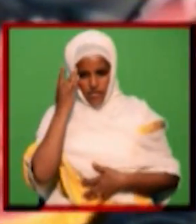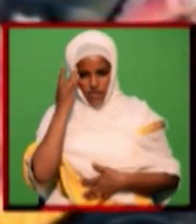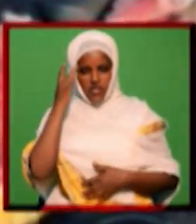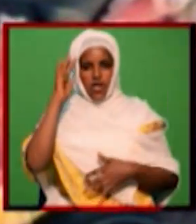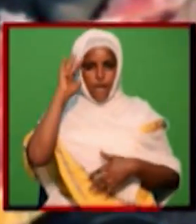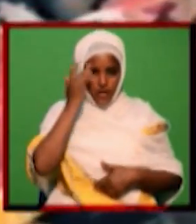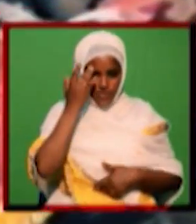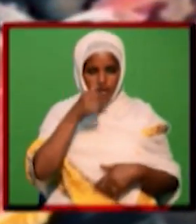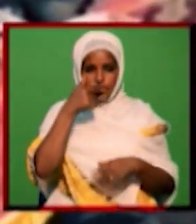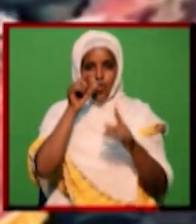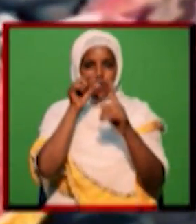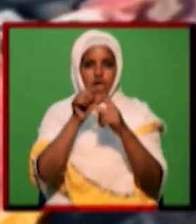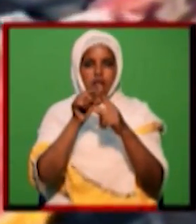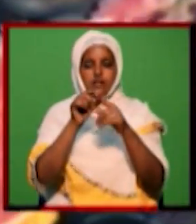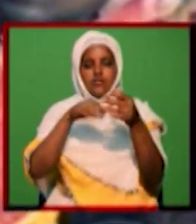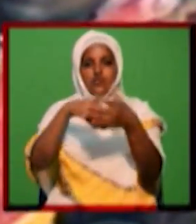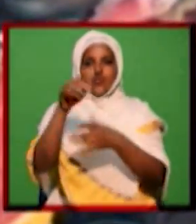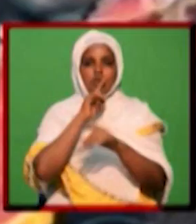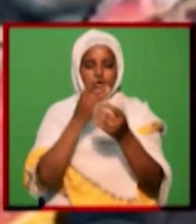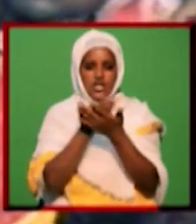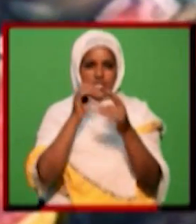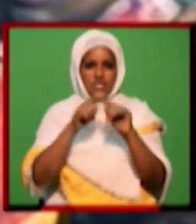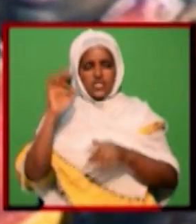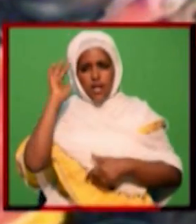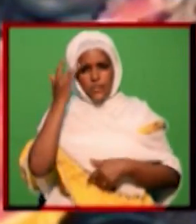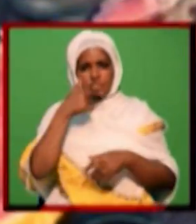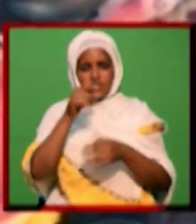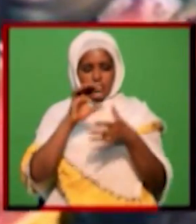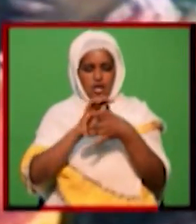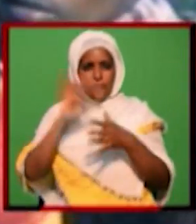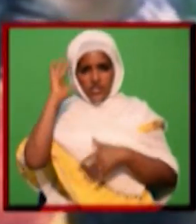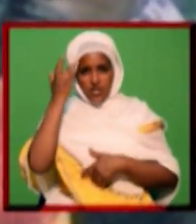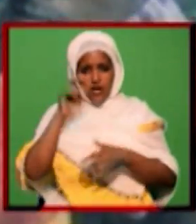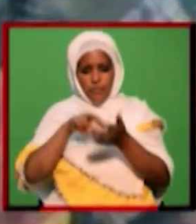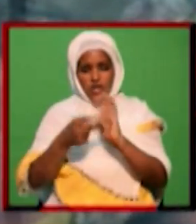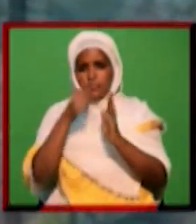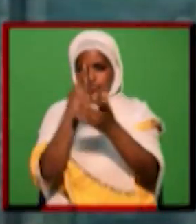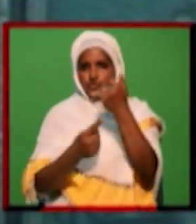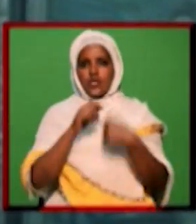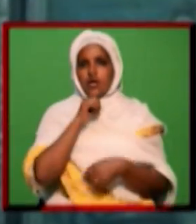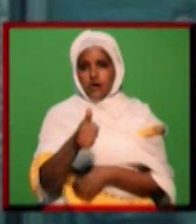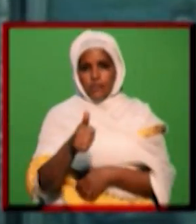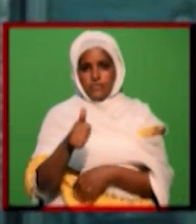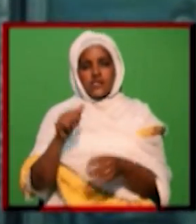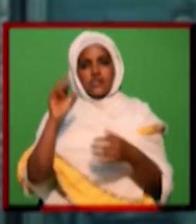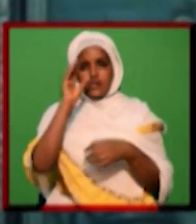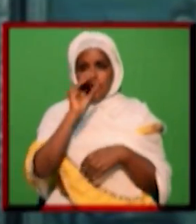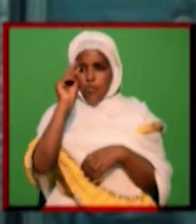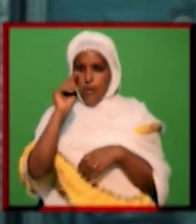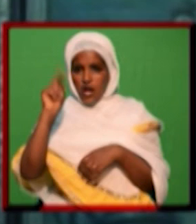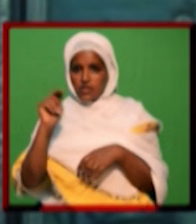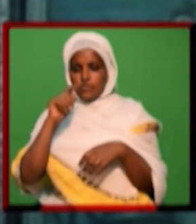ታመመ ከሚለው ቃል የወጣ ነው። ነገር ግን ታመመ ስንል የስጋ በሽታን ማለት ብቻ አይደለም። ህማማት የሚለውን